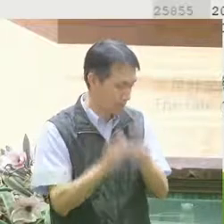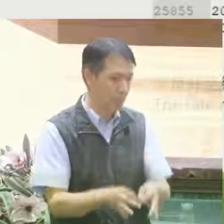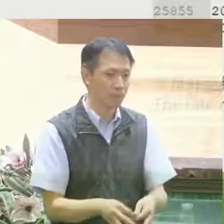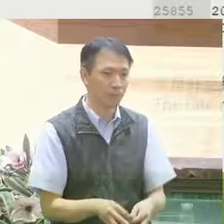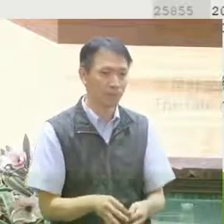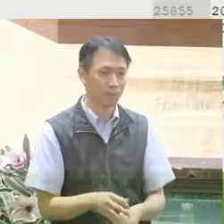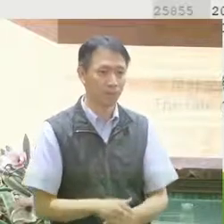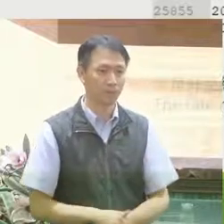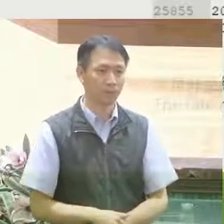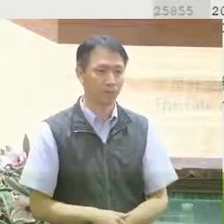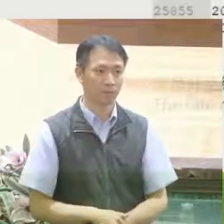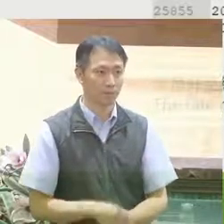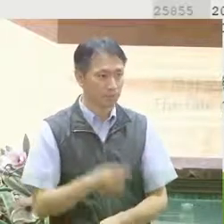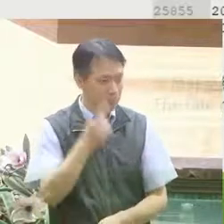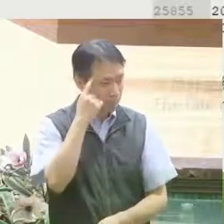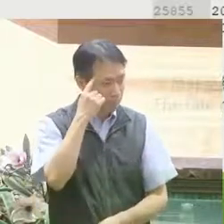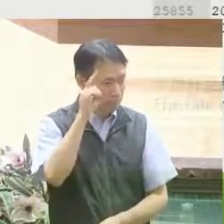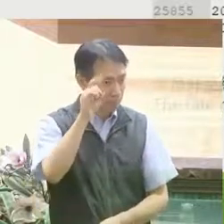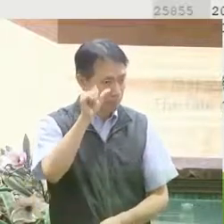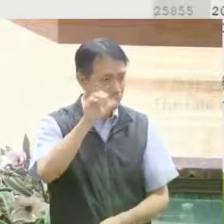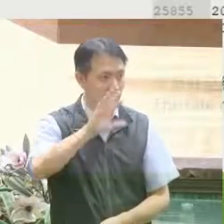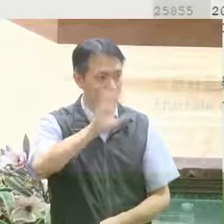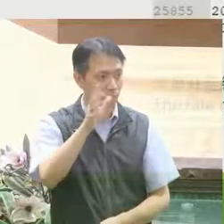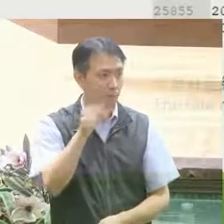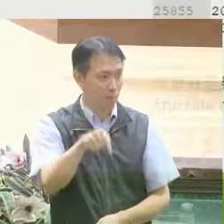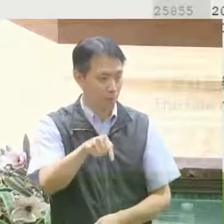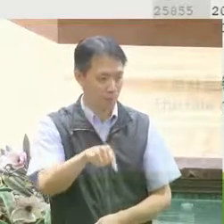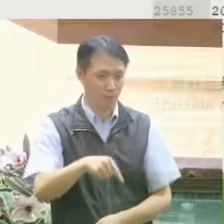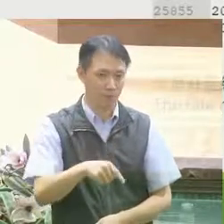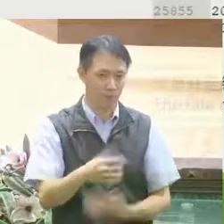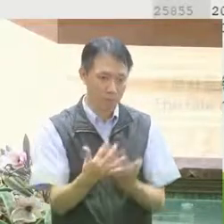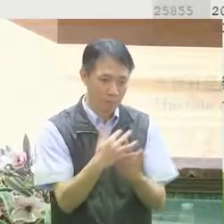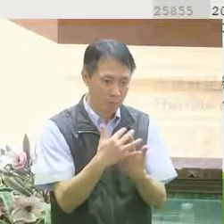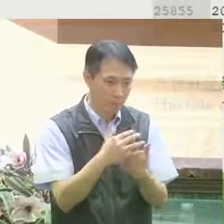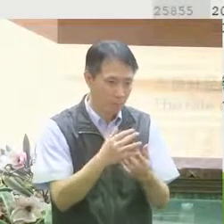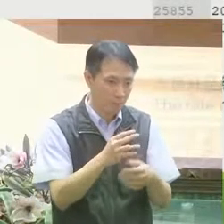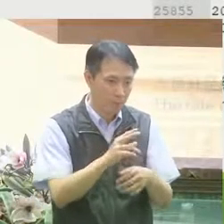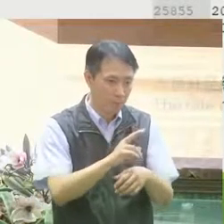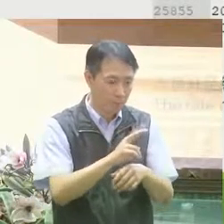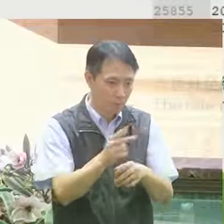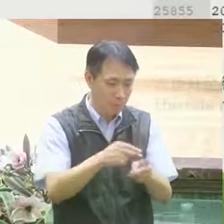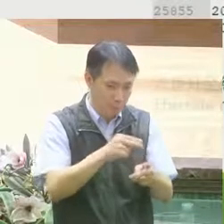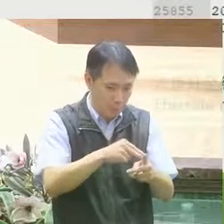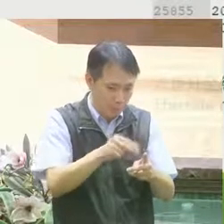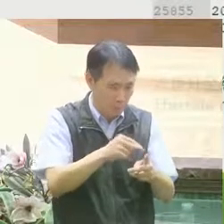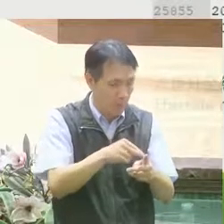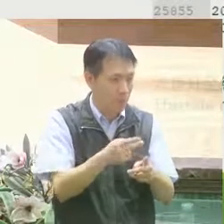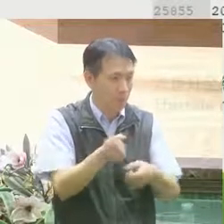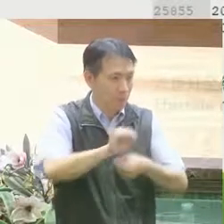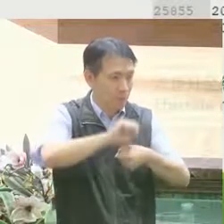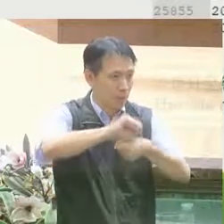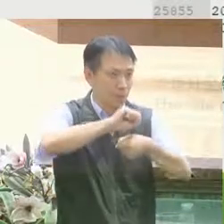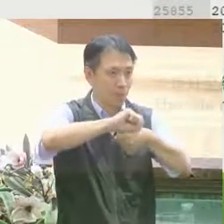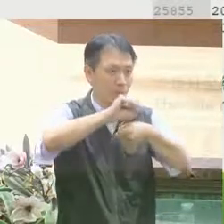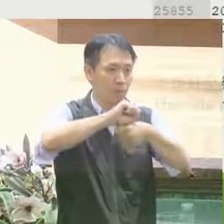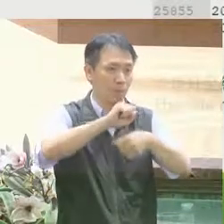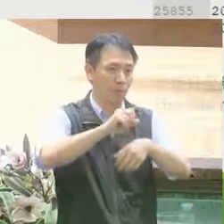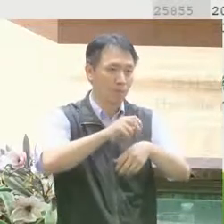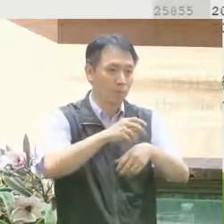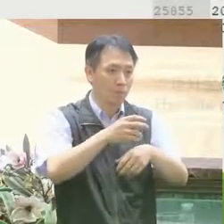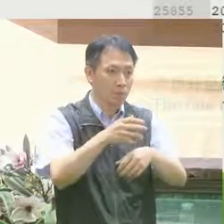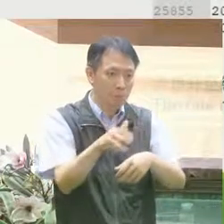者在15天内将同一个无效的攻击从每秒一个请求弯弯地提升到每